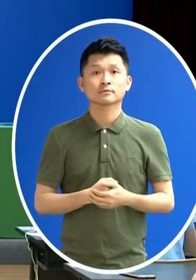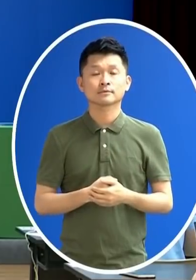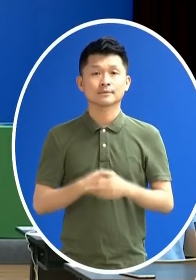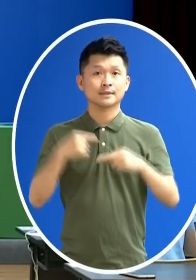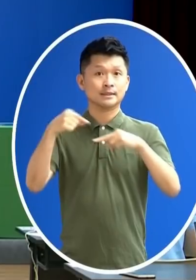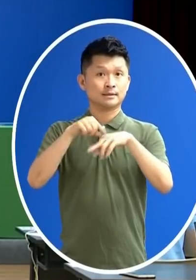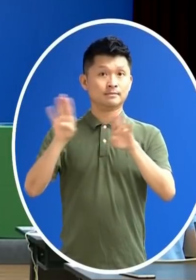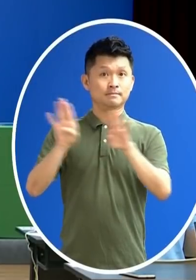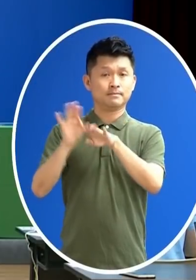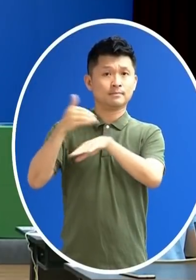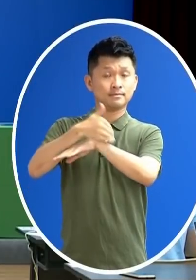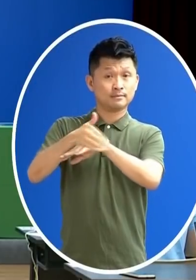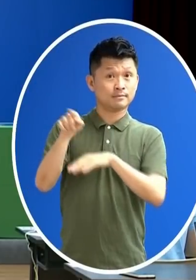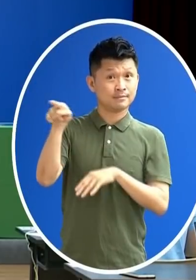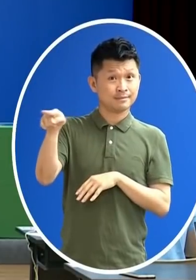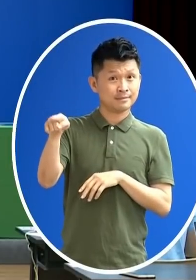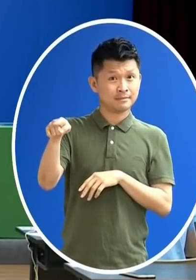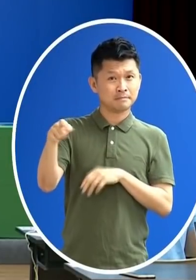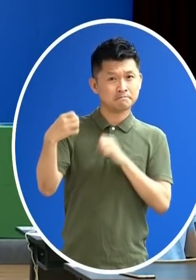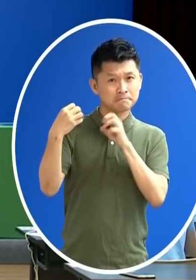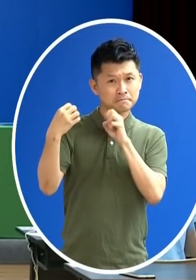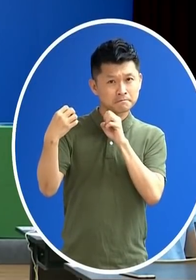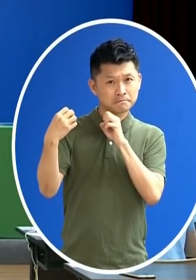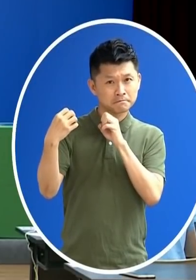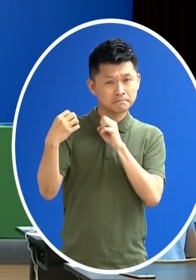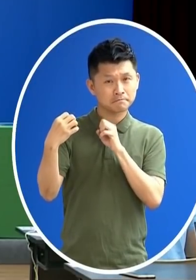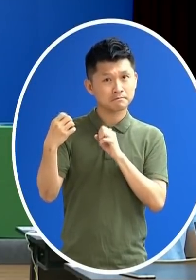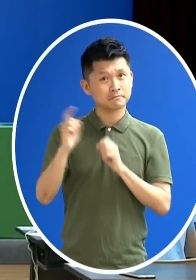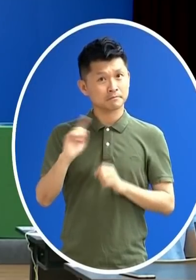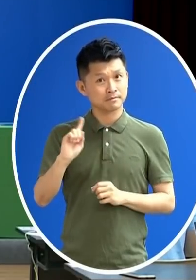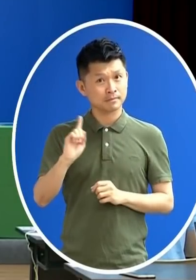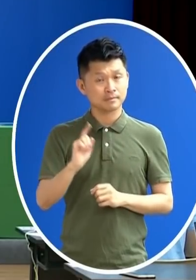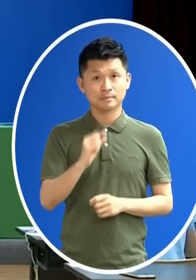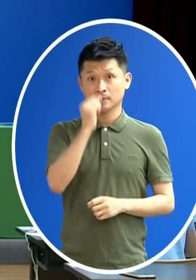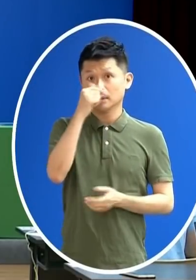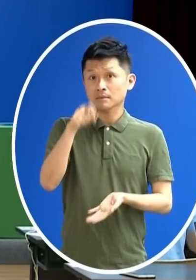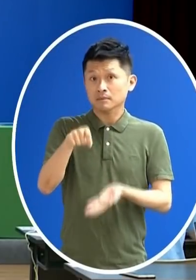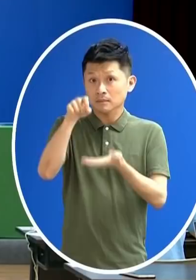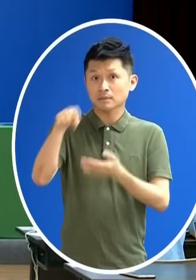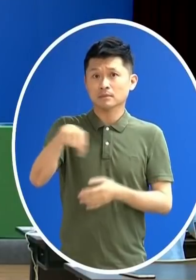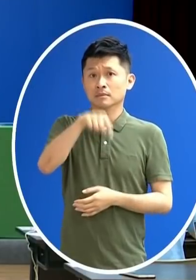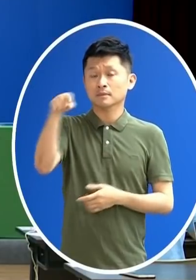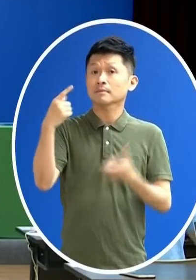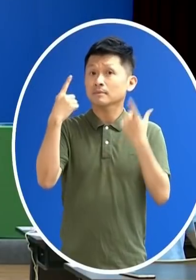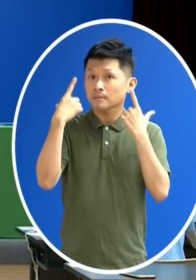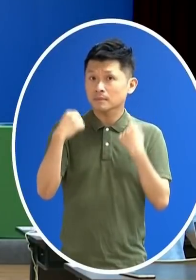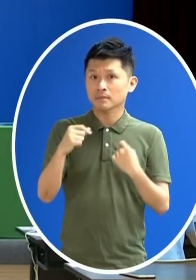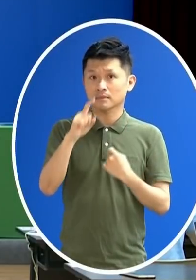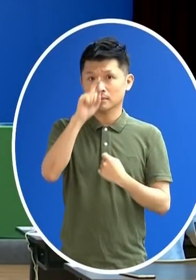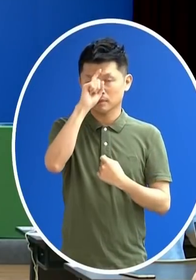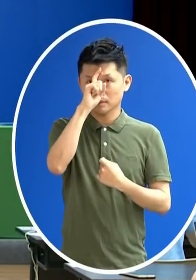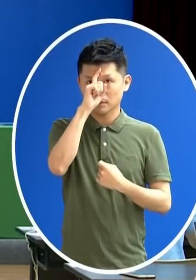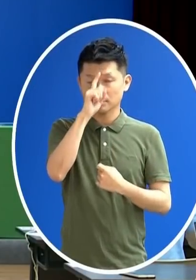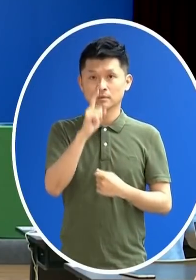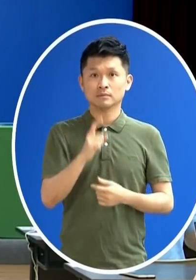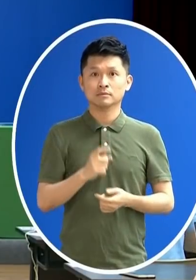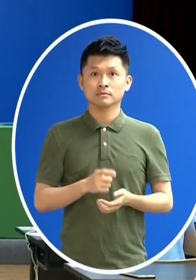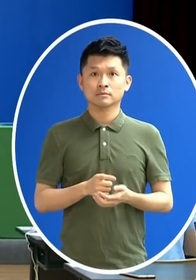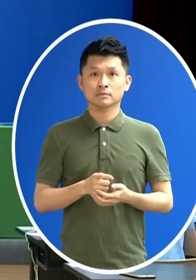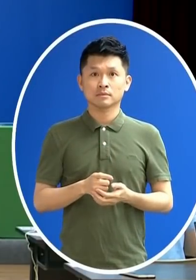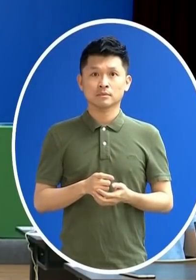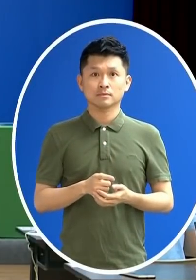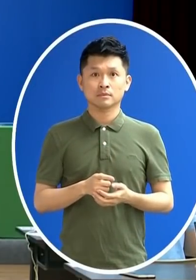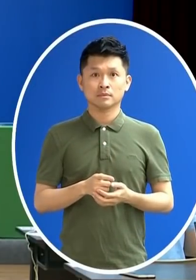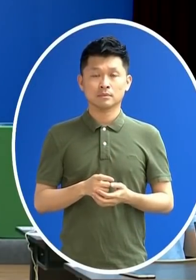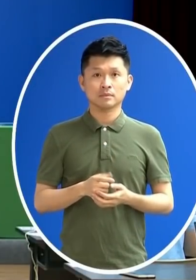门县那边的互动如何？尤其有提到说，他们原本是要求民众要先如